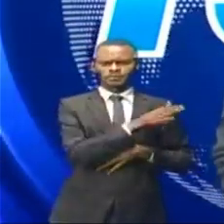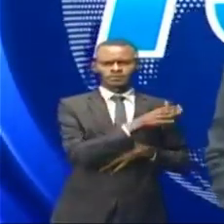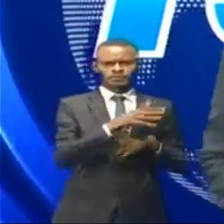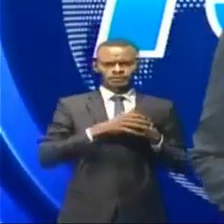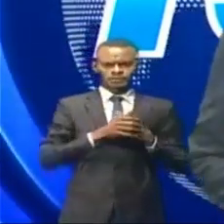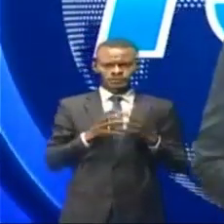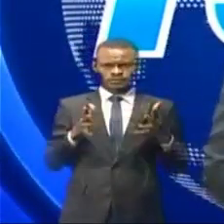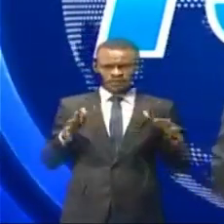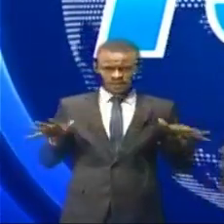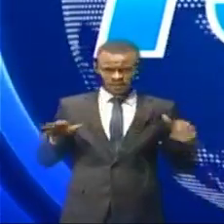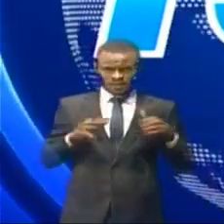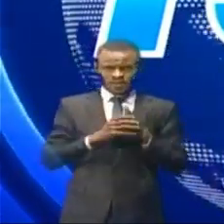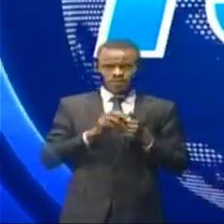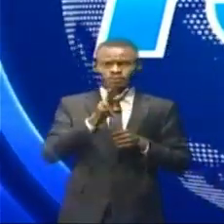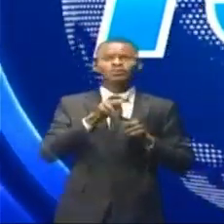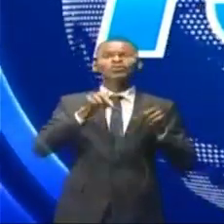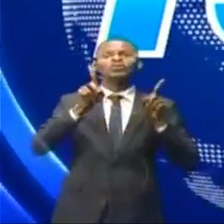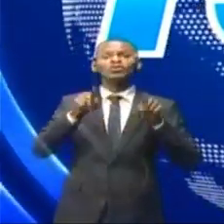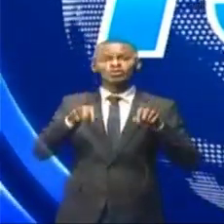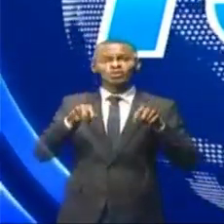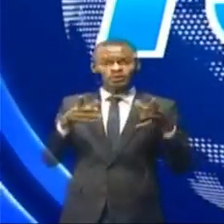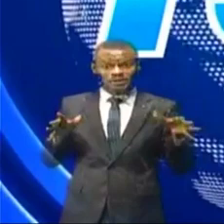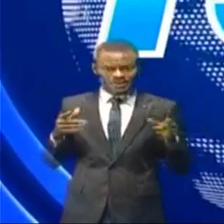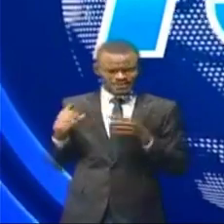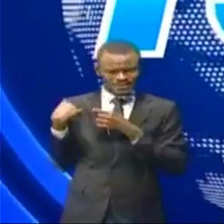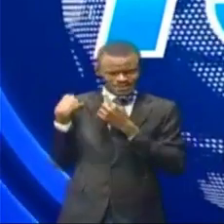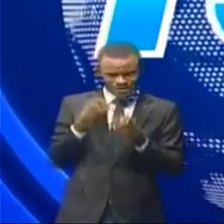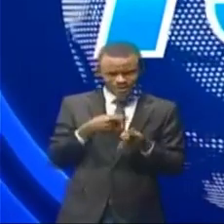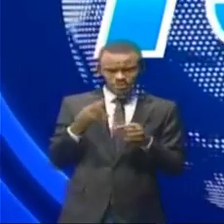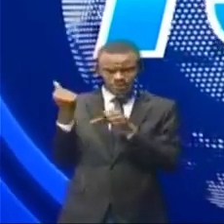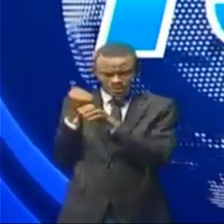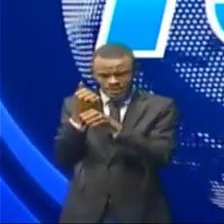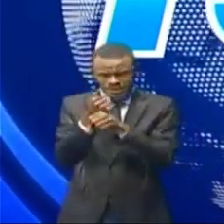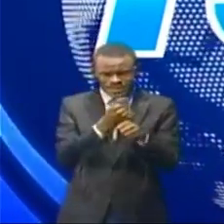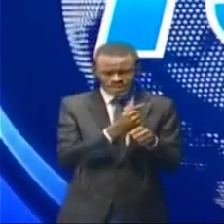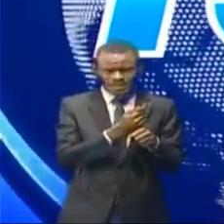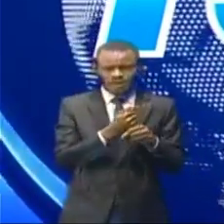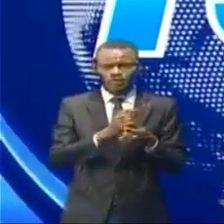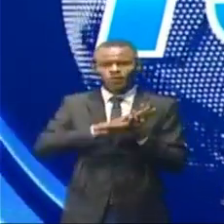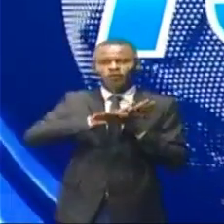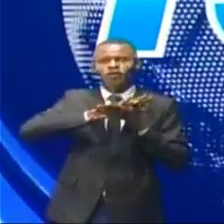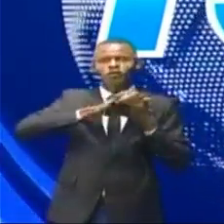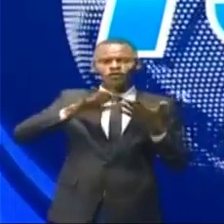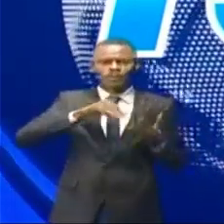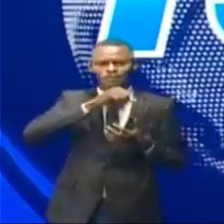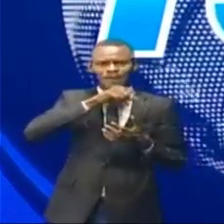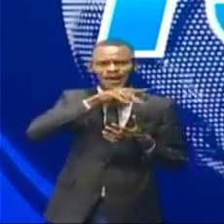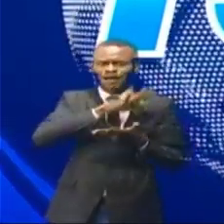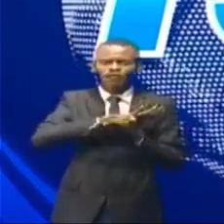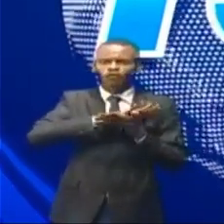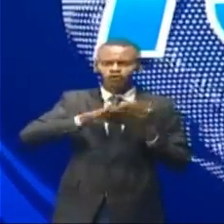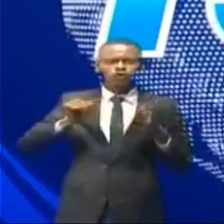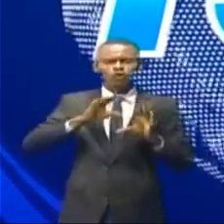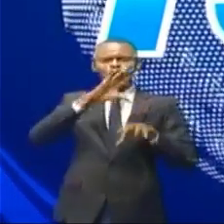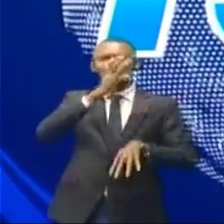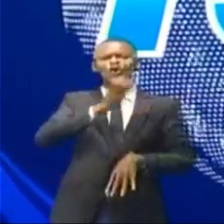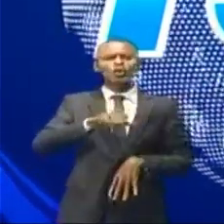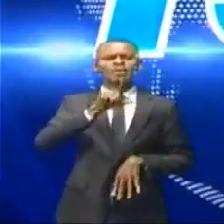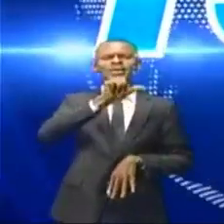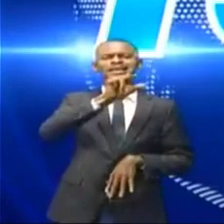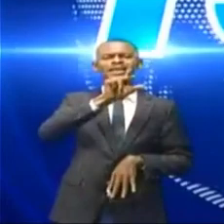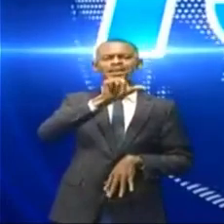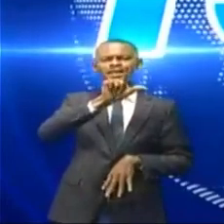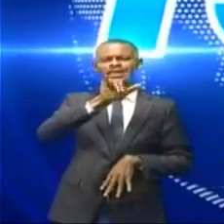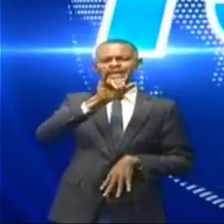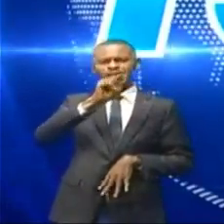Deux ans déjà que de travaux d'assainissement sont organisés pour rendre saine et propre la commune de Lingwala. Sachets, bouteilles en